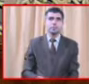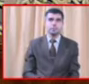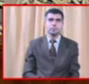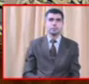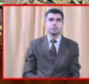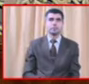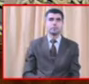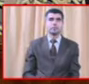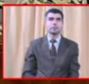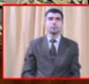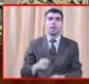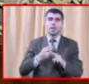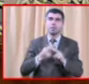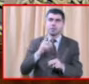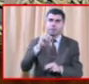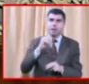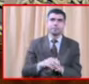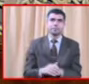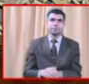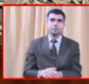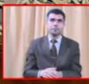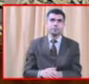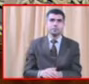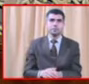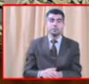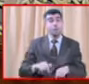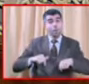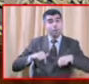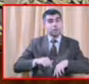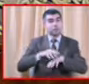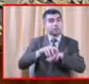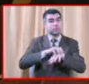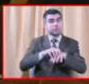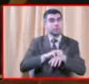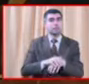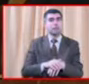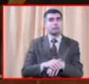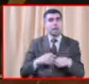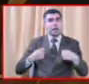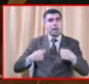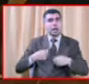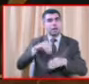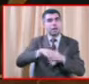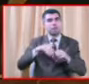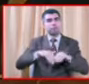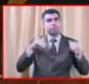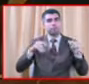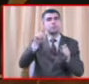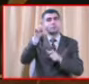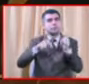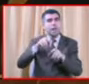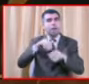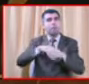تفضل اخي. بسم الله الرحمن الرحيم. السيد الوزير، السيد الرئيس، الساده والسيدات